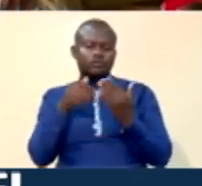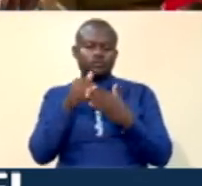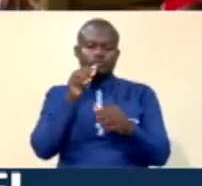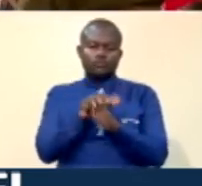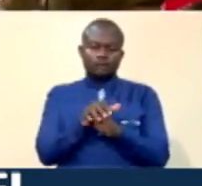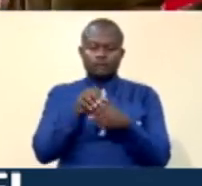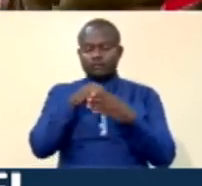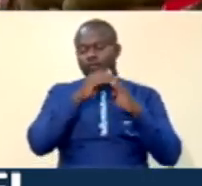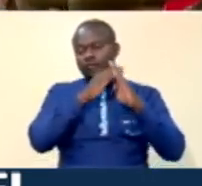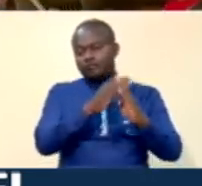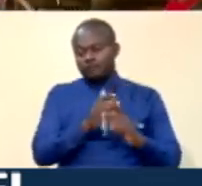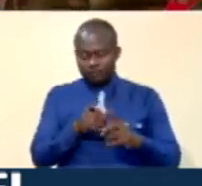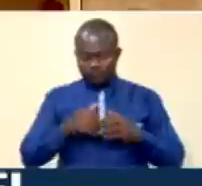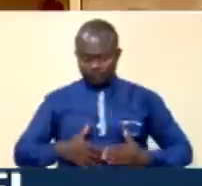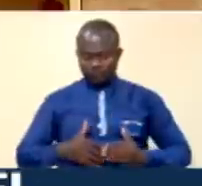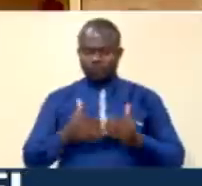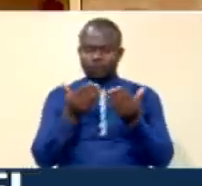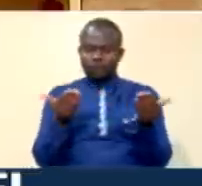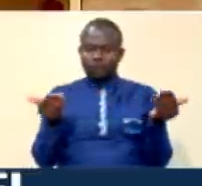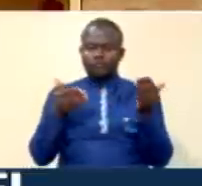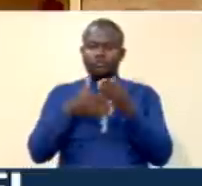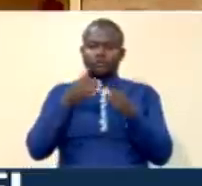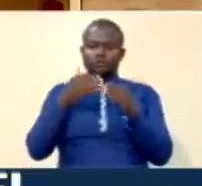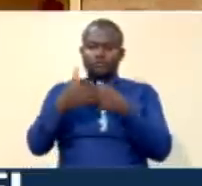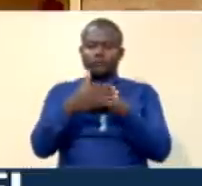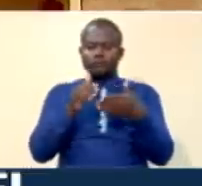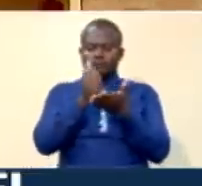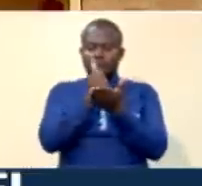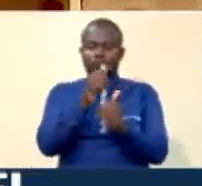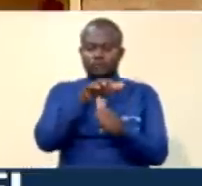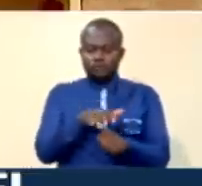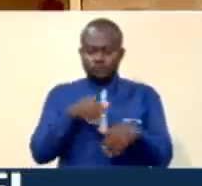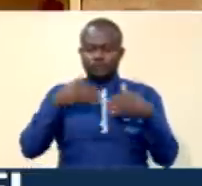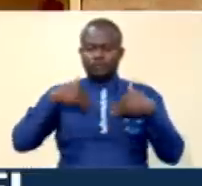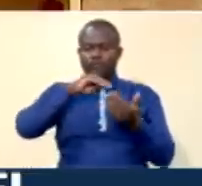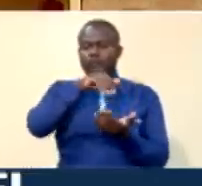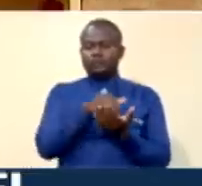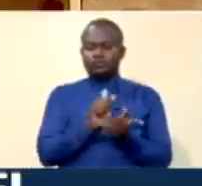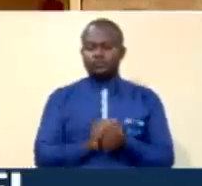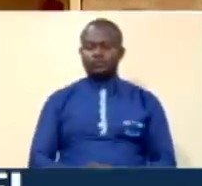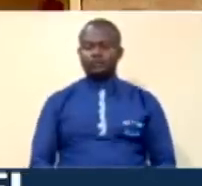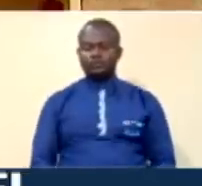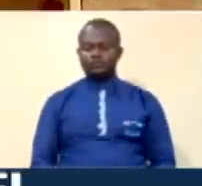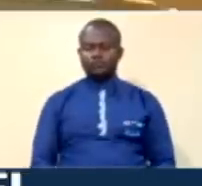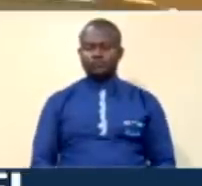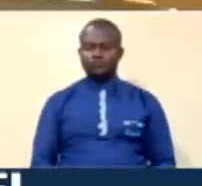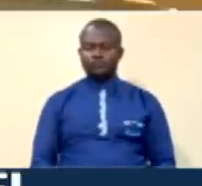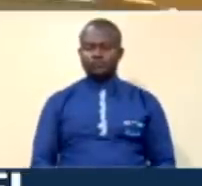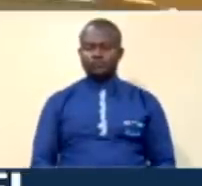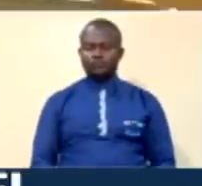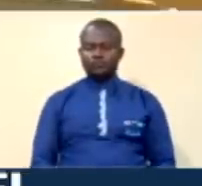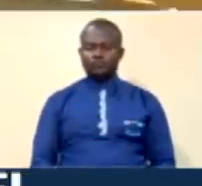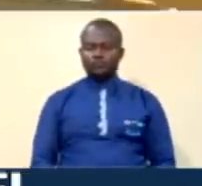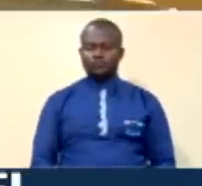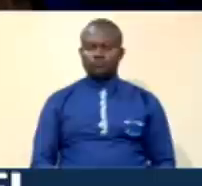cyane cyane mu kurwanya inda ziterwa abana, aho hubatswe ibyumba bifasha abahohotewe ku bigondera buzima. Jean Pierre Ndagijimana mu karere